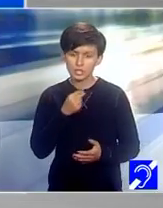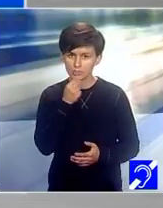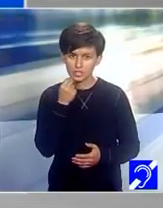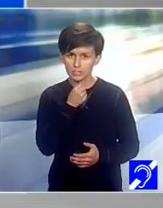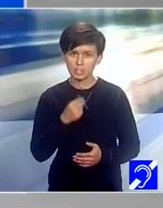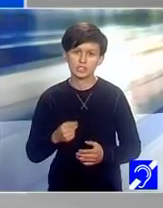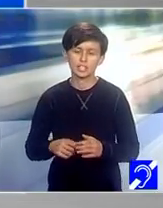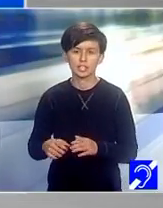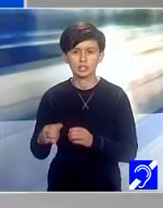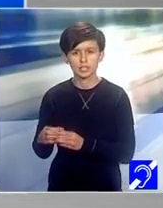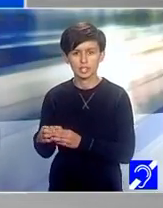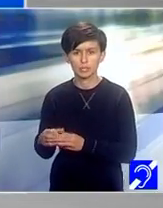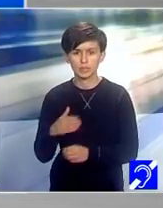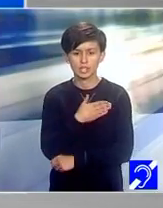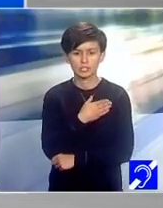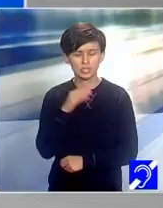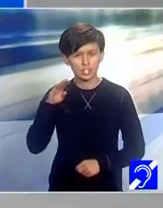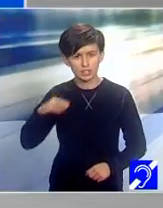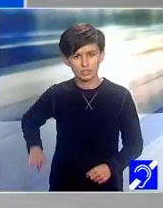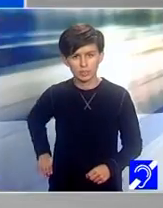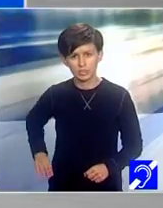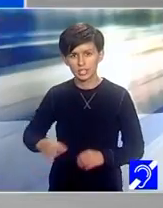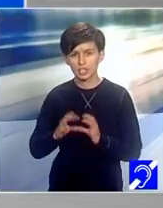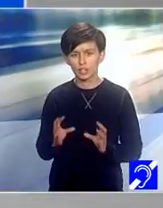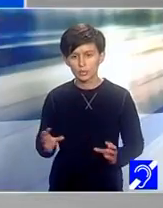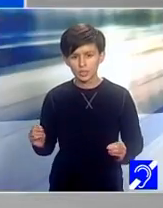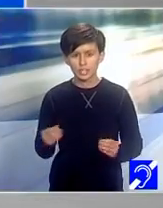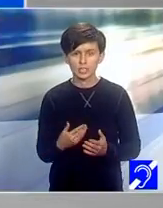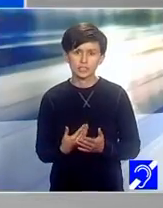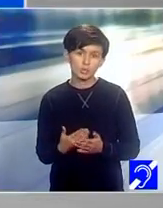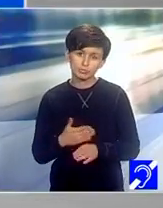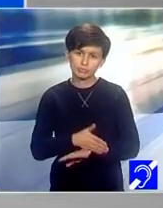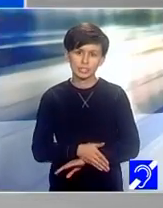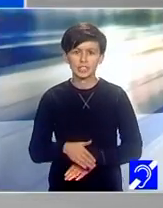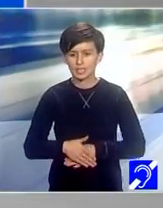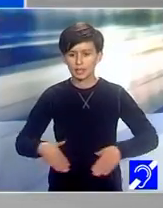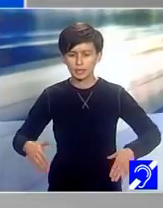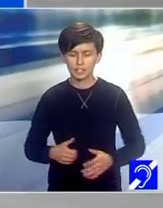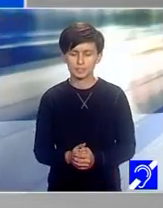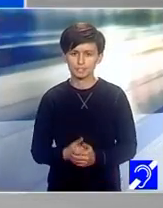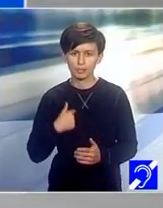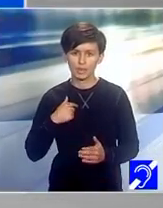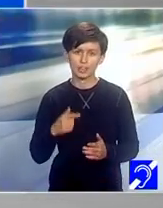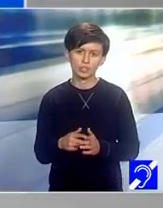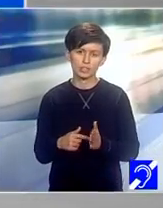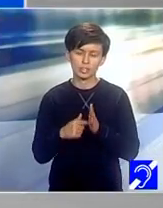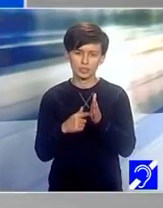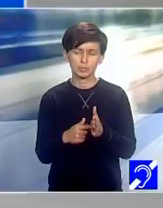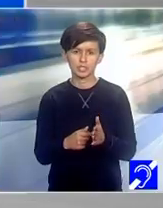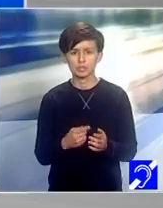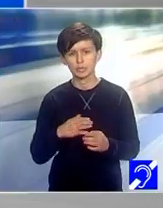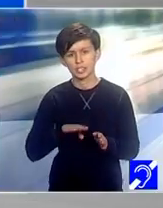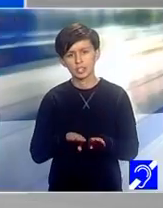a României să se califice la turneul final sau măcar să intre la baraj. Dar mai întâi vi-l prezint pe partenerul meu de